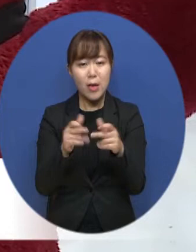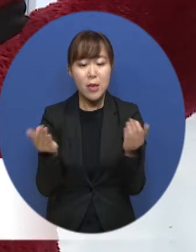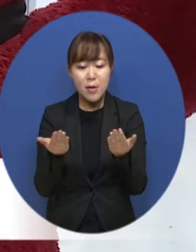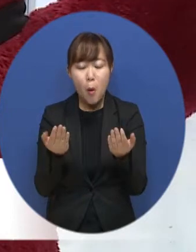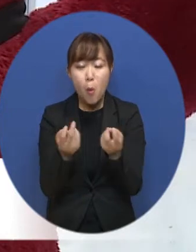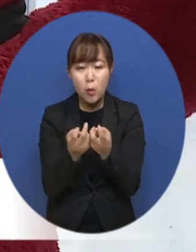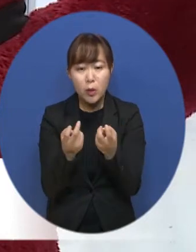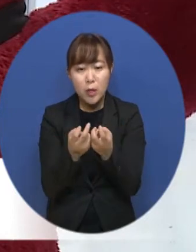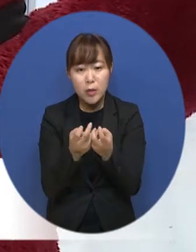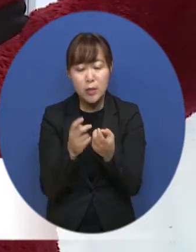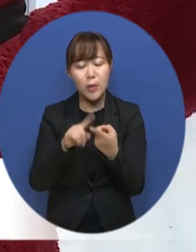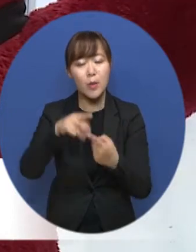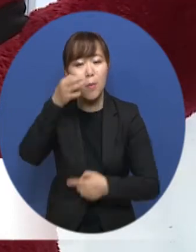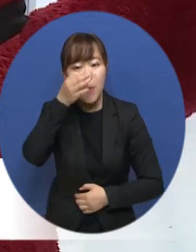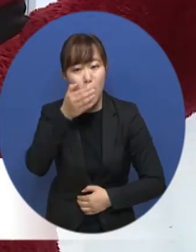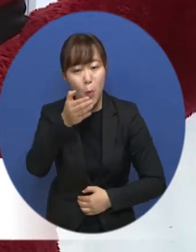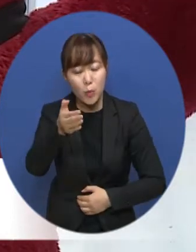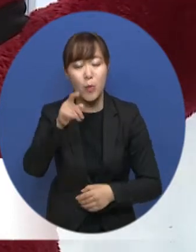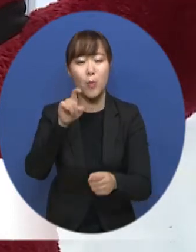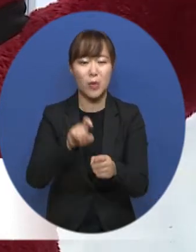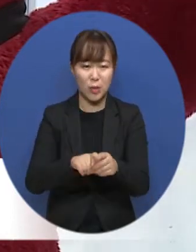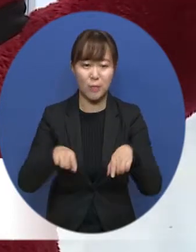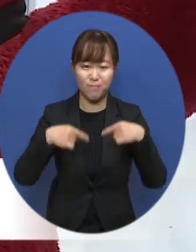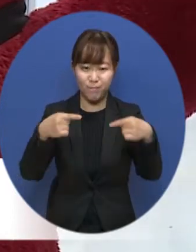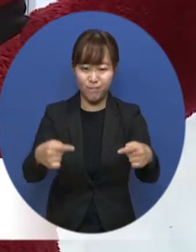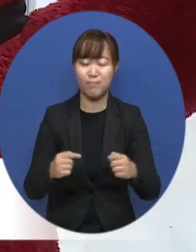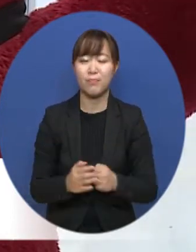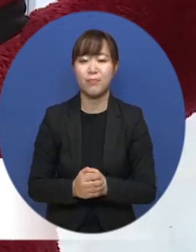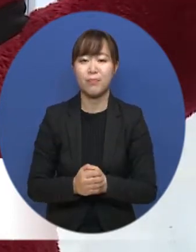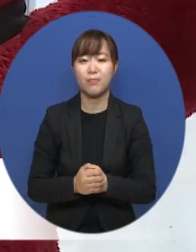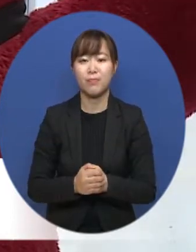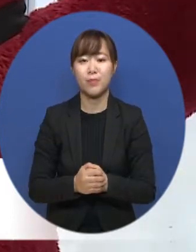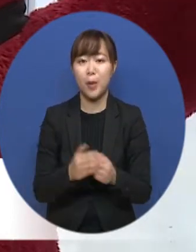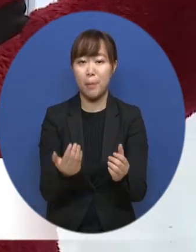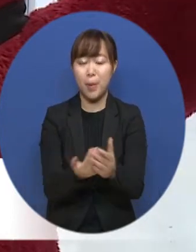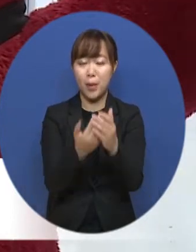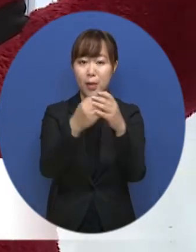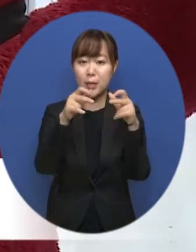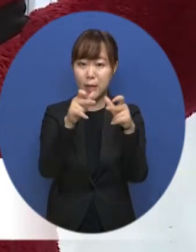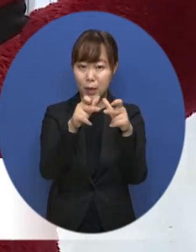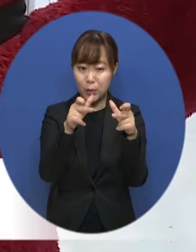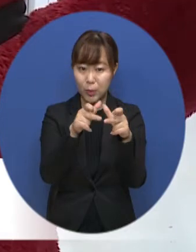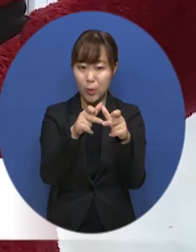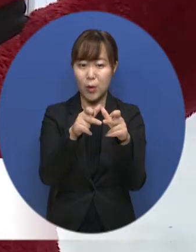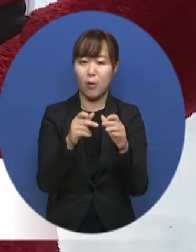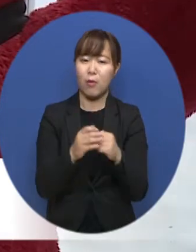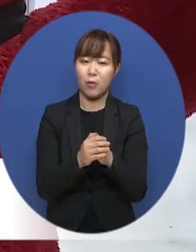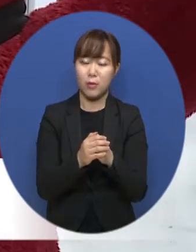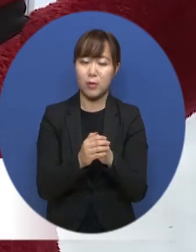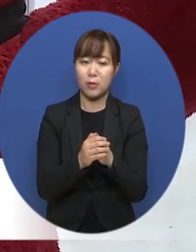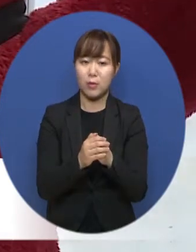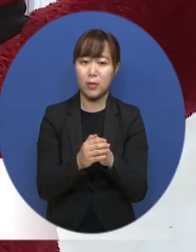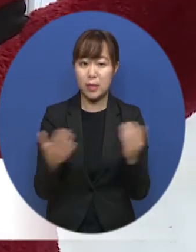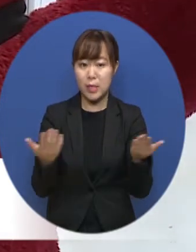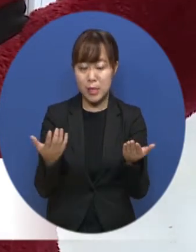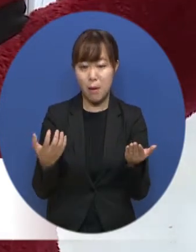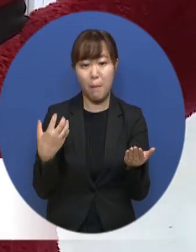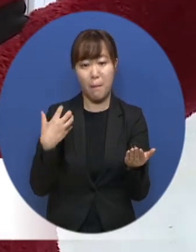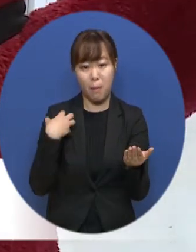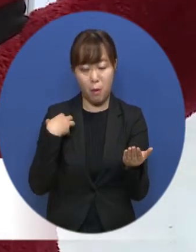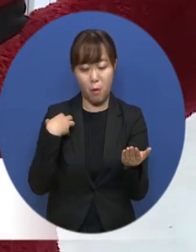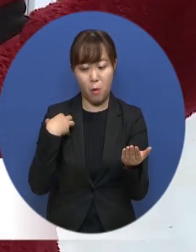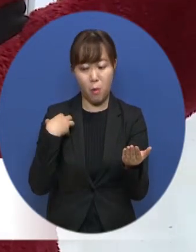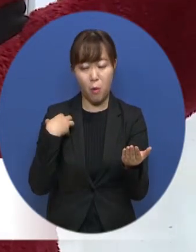어떻게 일하고 있는지 보여 전력을 나왔습니다 발달장애인 들도 직무를